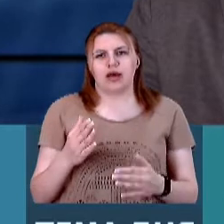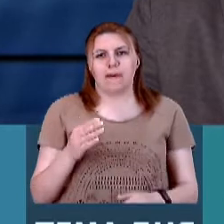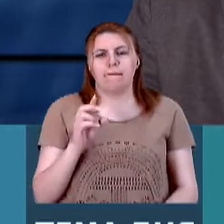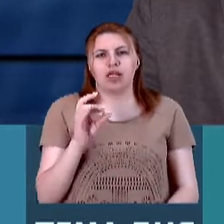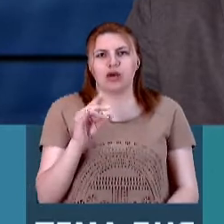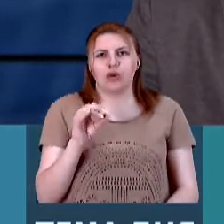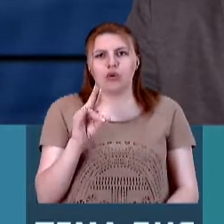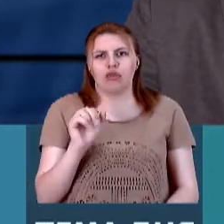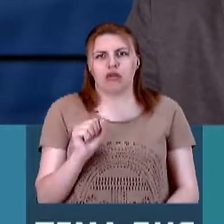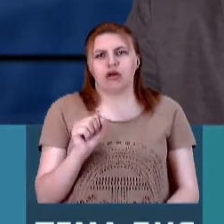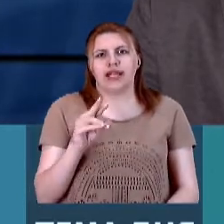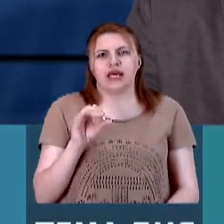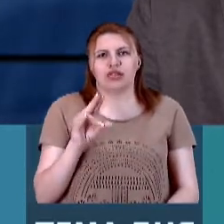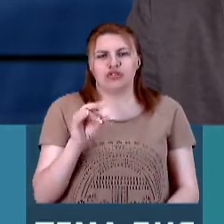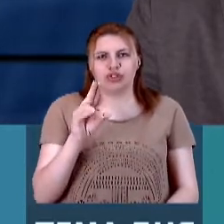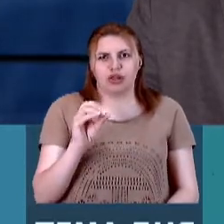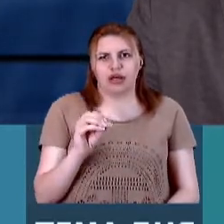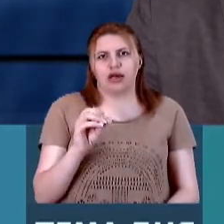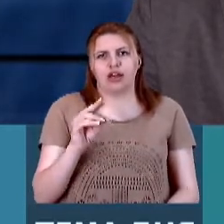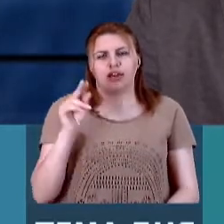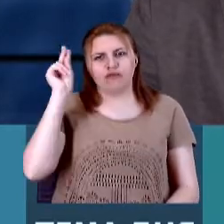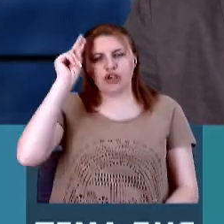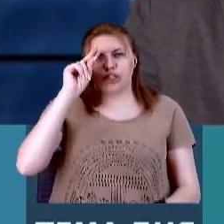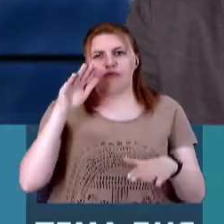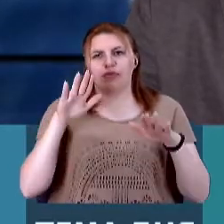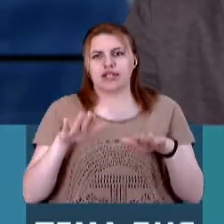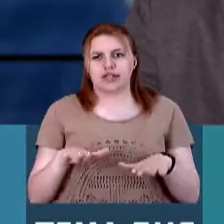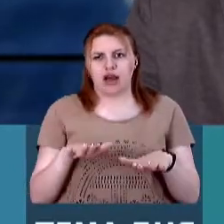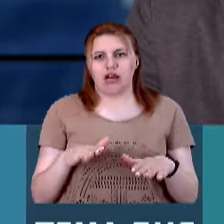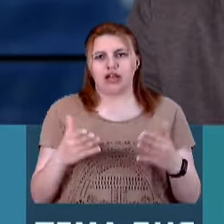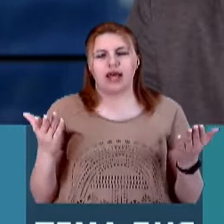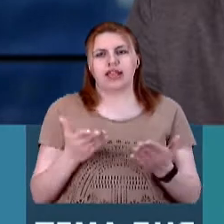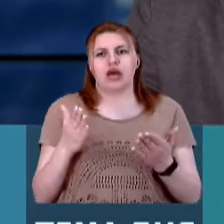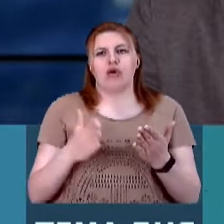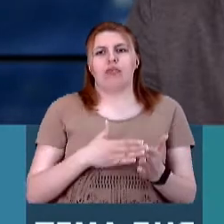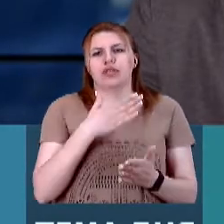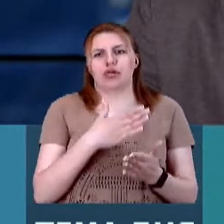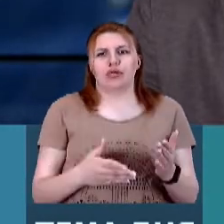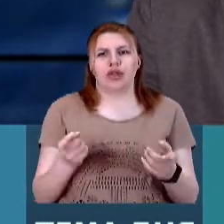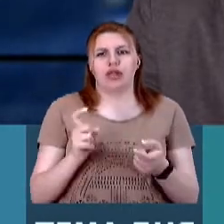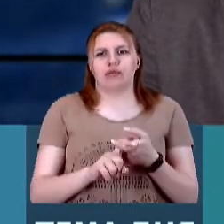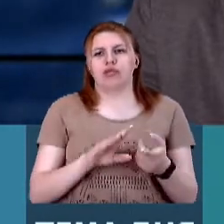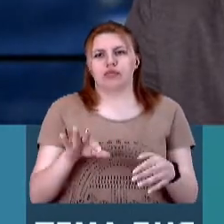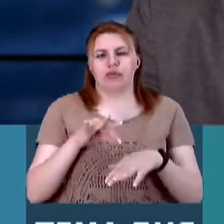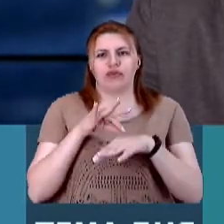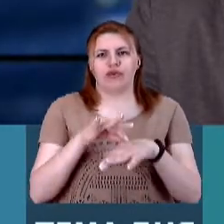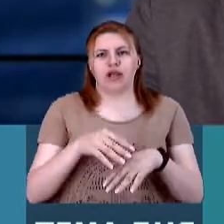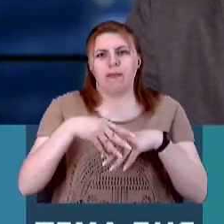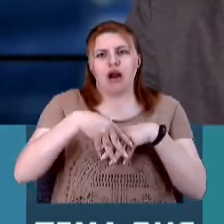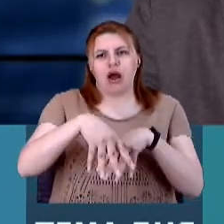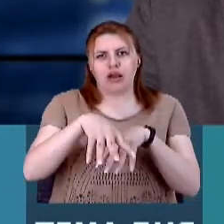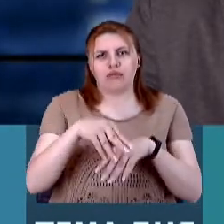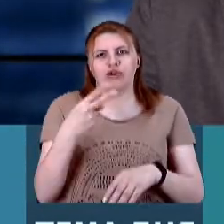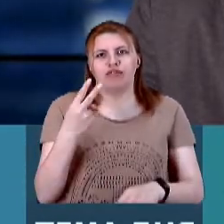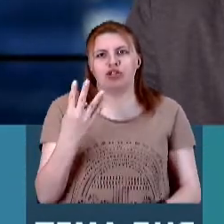батальйонно-тактичні навчання в місцях, скажімо так, які абсолютно не пов'язані з проведенням параду, власне,